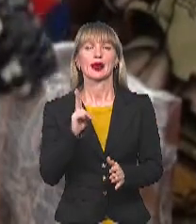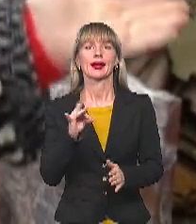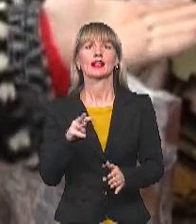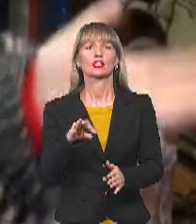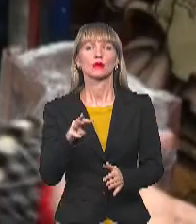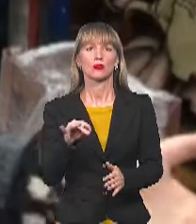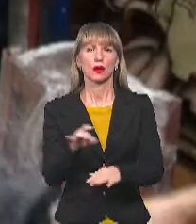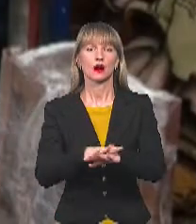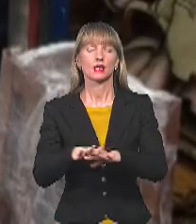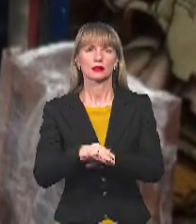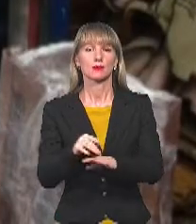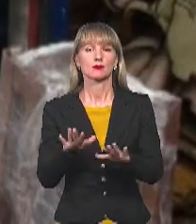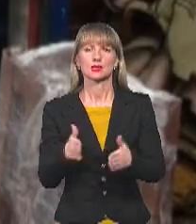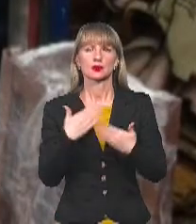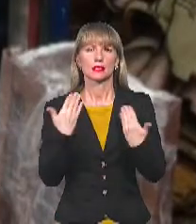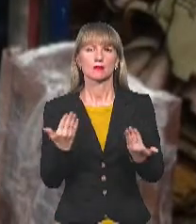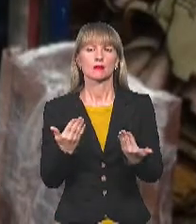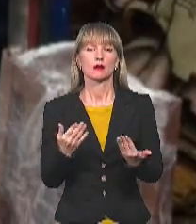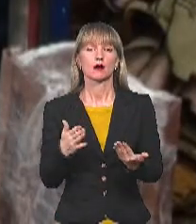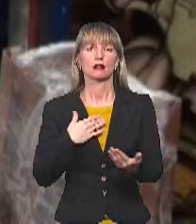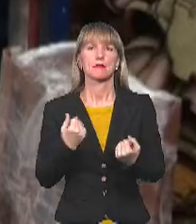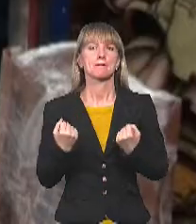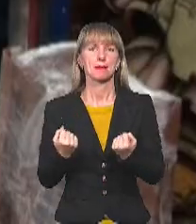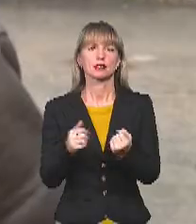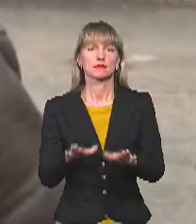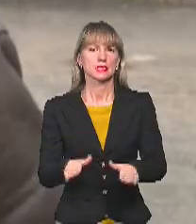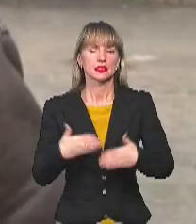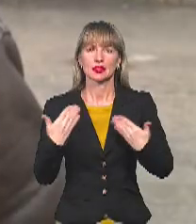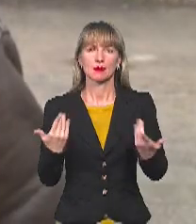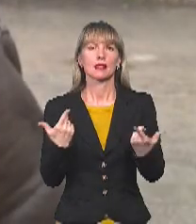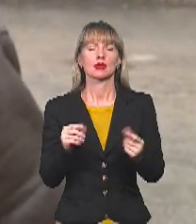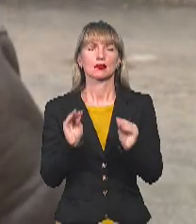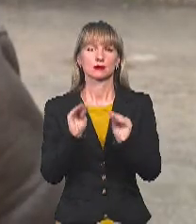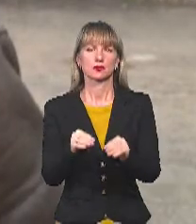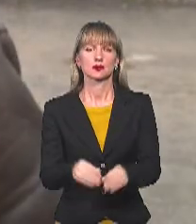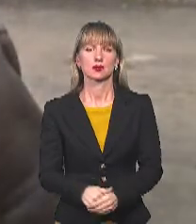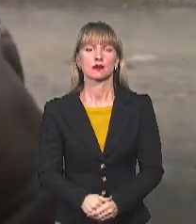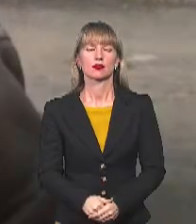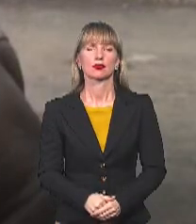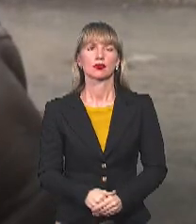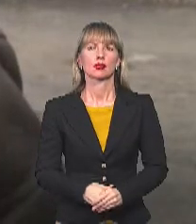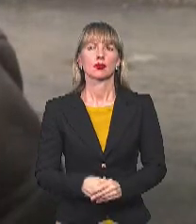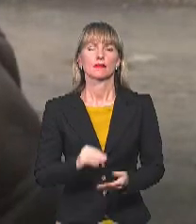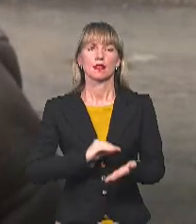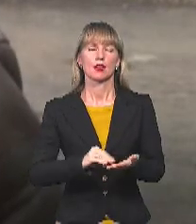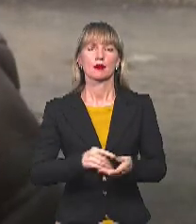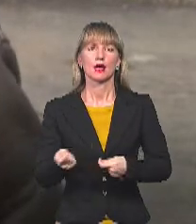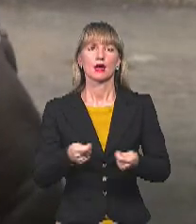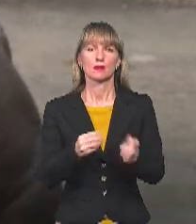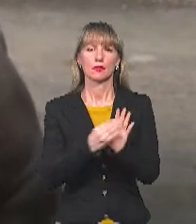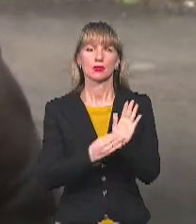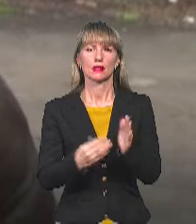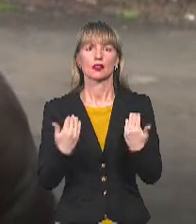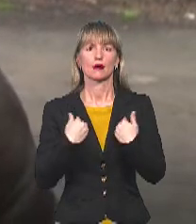нема. Тим більше з нашою машиною і з виїзної торгівлі там немає де зупинитися. Составили адмінпротокол. Склали адмінпротокол на мене на